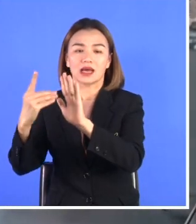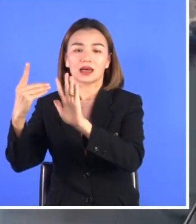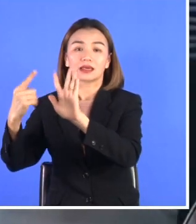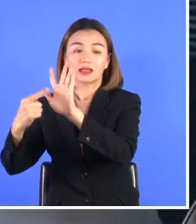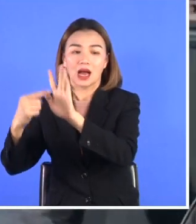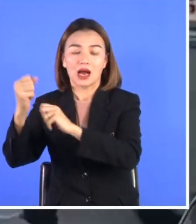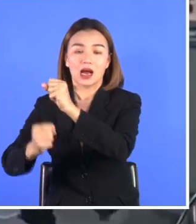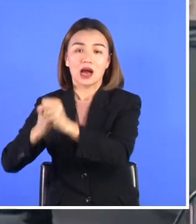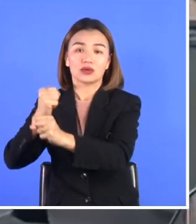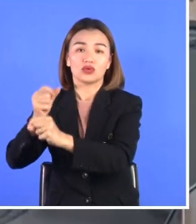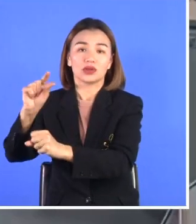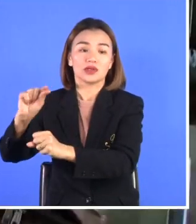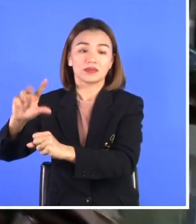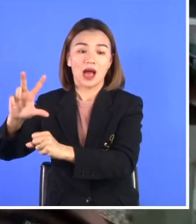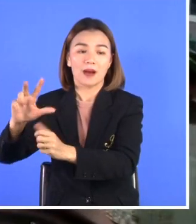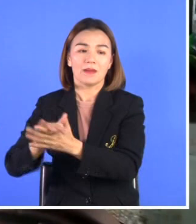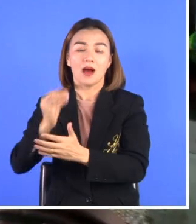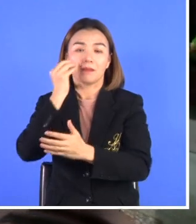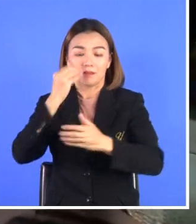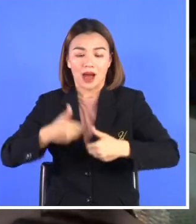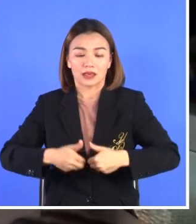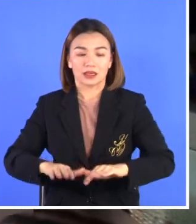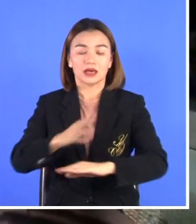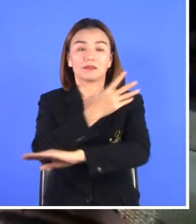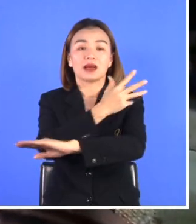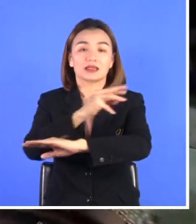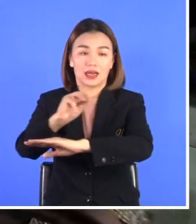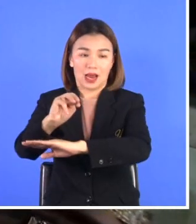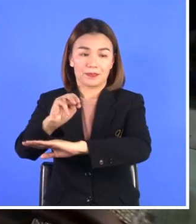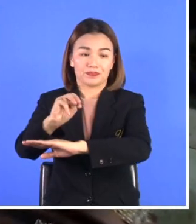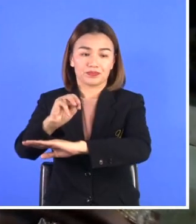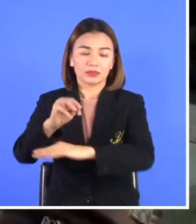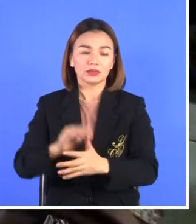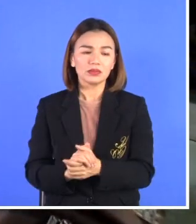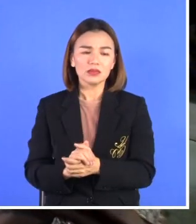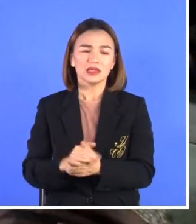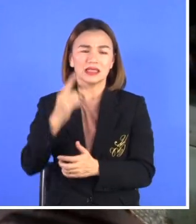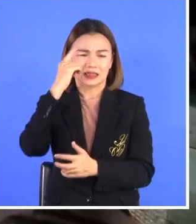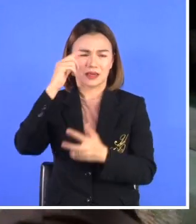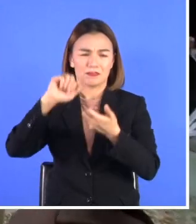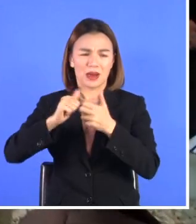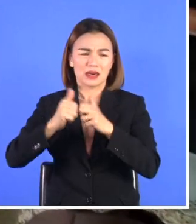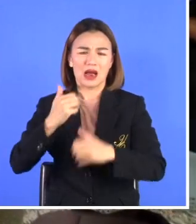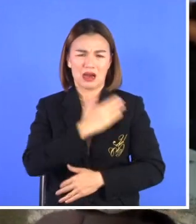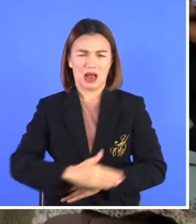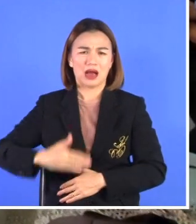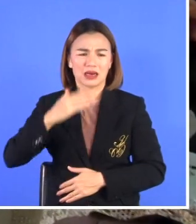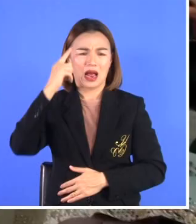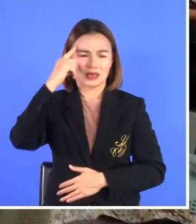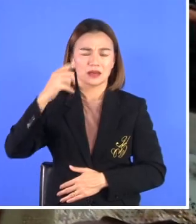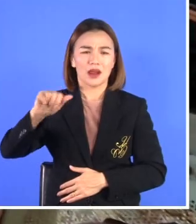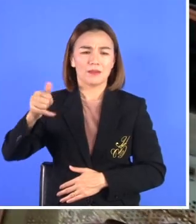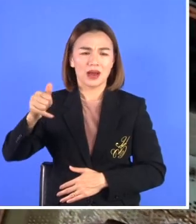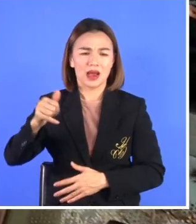ปีนะครับเป็นคนที่โกสุมพิสัยจังหวัดมหาสารคามนะครับคืออาการก็คงจะมีปัญหาทางร่างกายผมว่านะคือก็ค